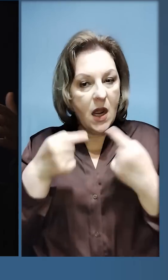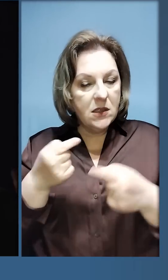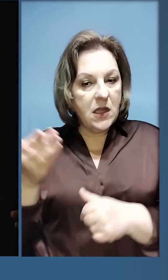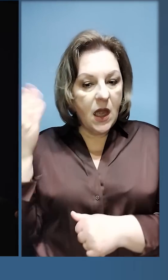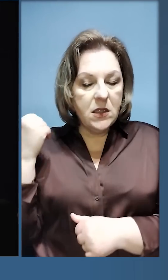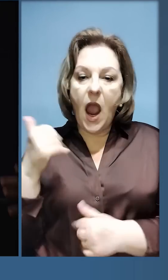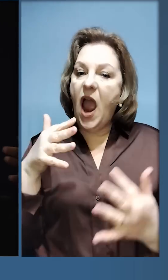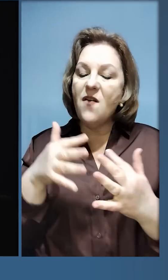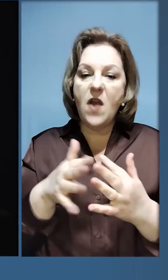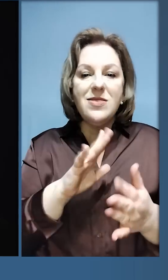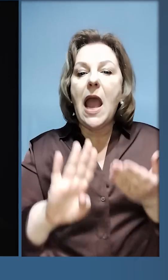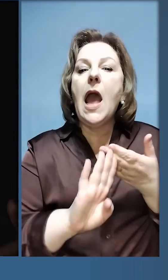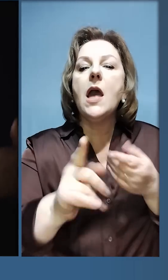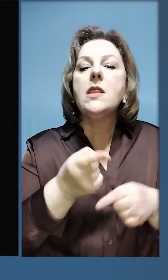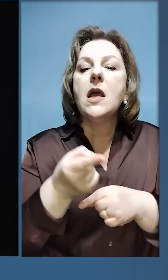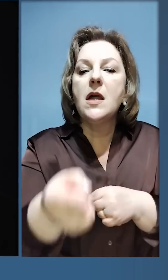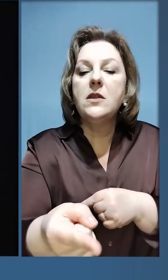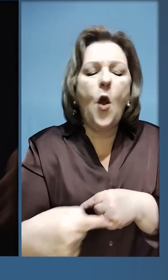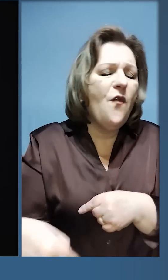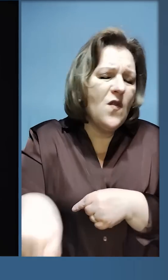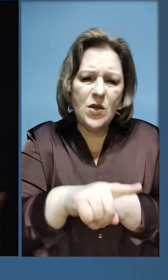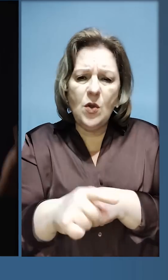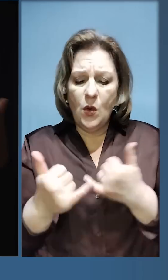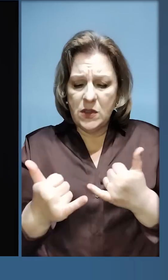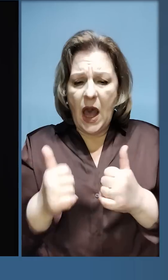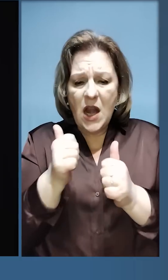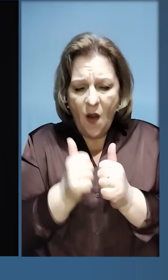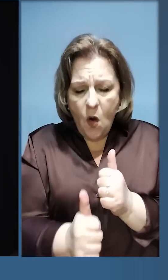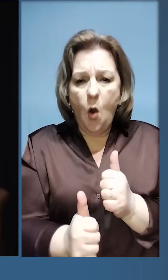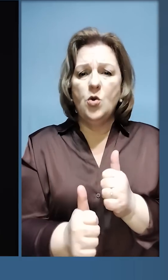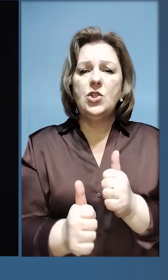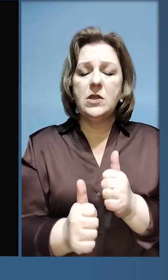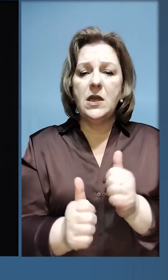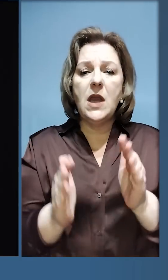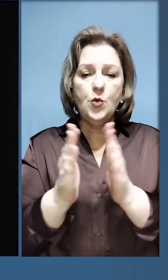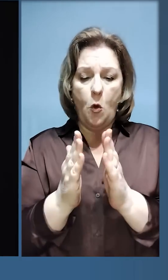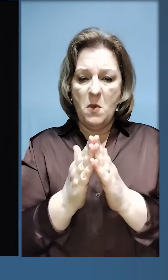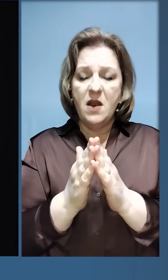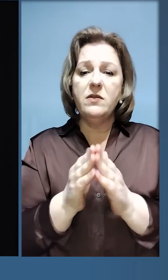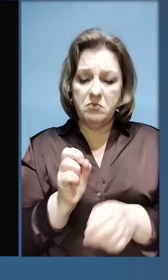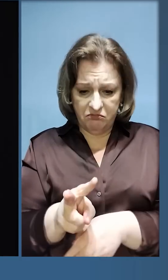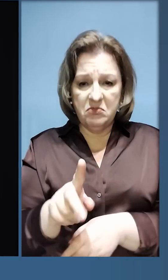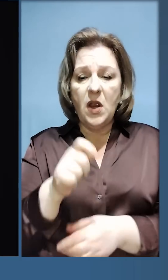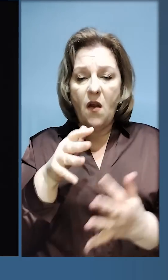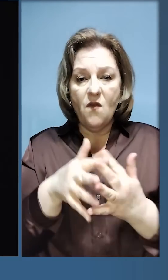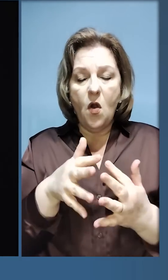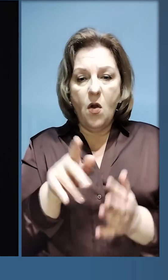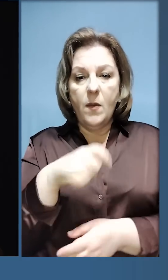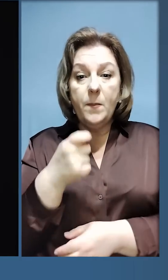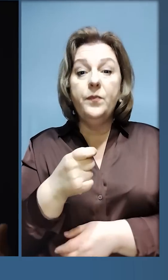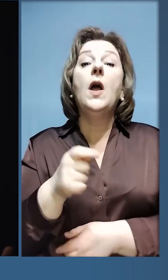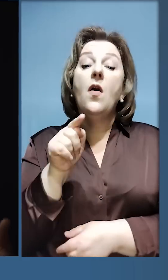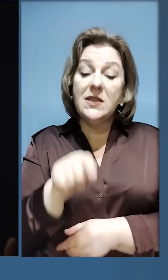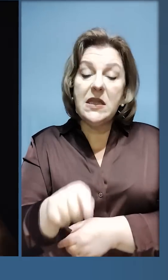тому я і казав, що війна, вона недалека, вона всюди, в кожній сьогодні, хай в кожній домівці. І тому